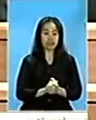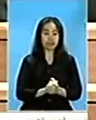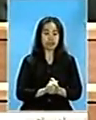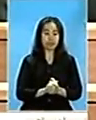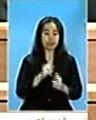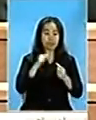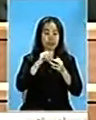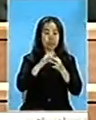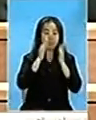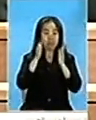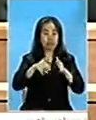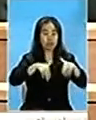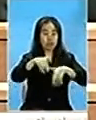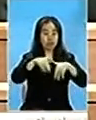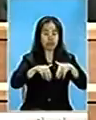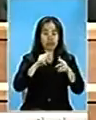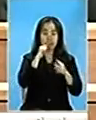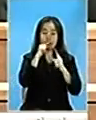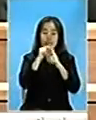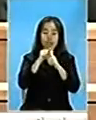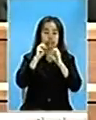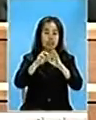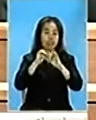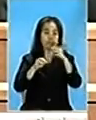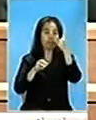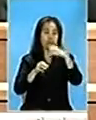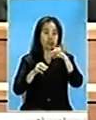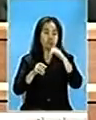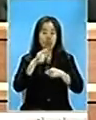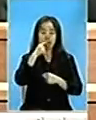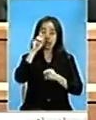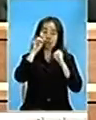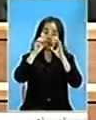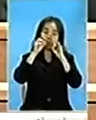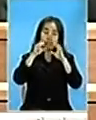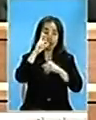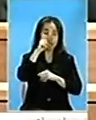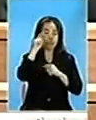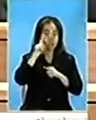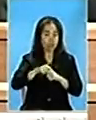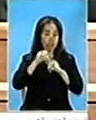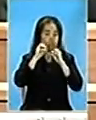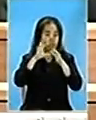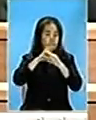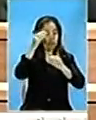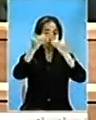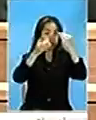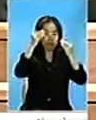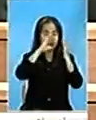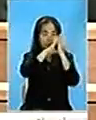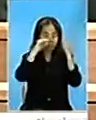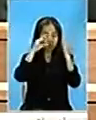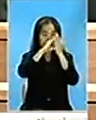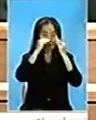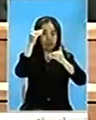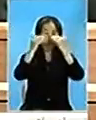การเป็นพลเมืองไม่สามารถสอนได้โดยปากเปล่าแต่มันต้องสอนจากกิจกรรมจากการหล่อหล